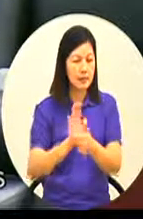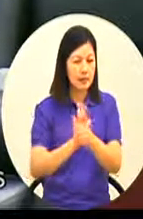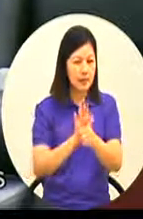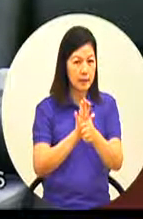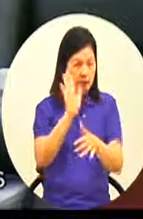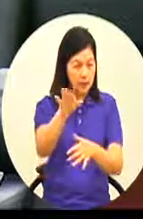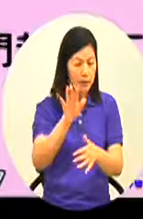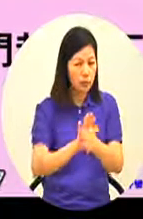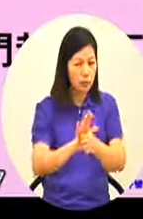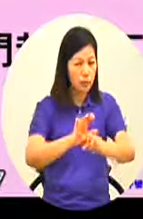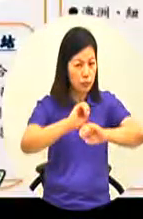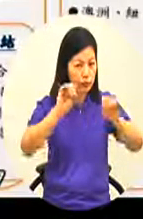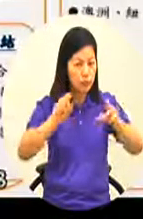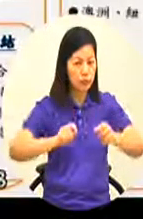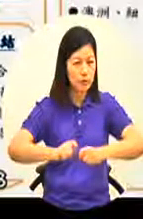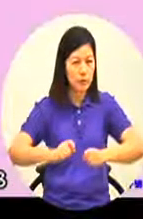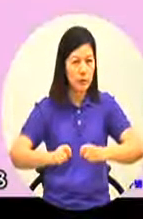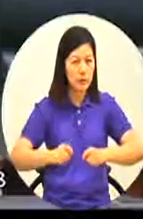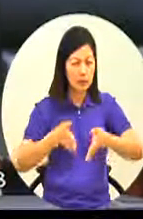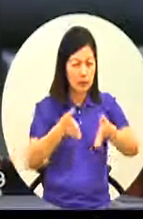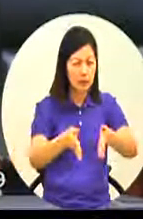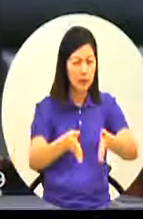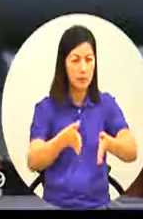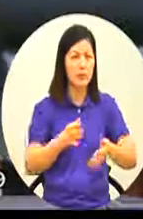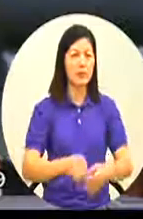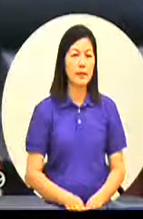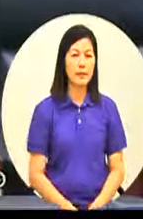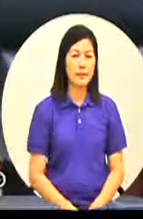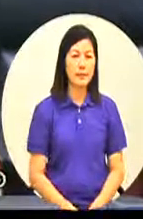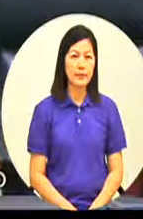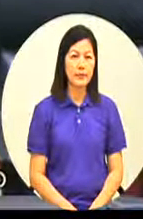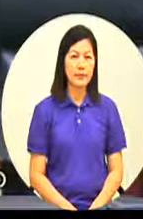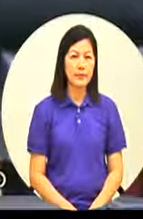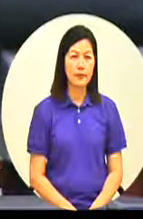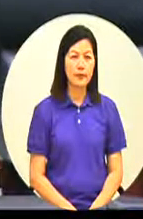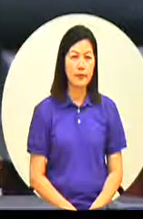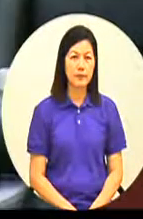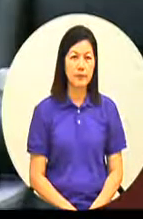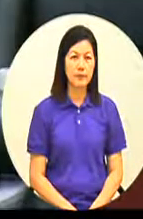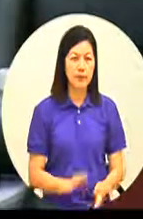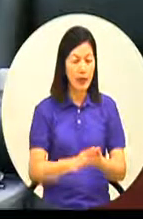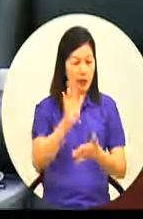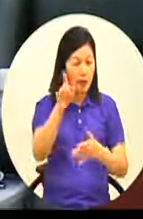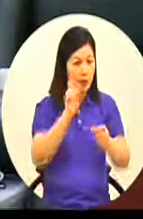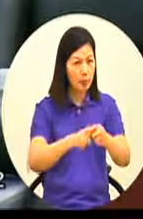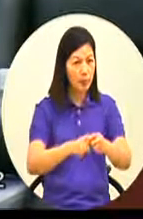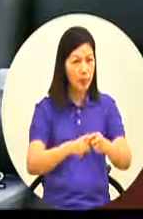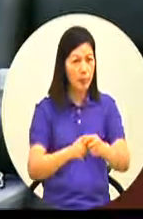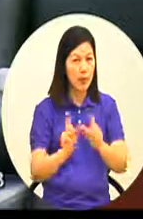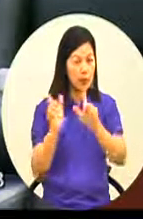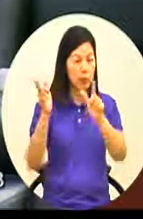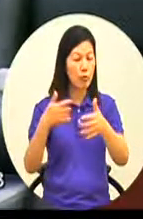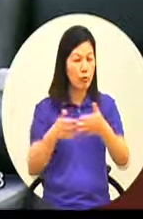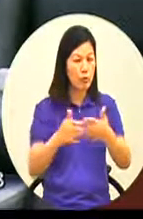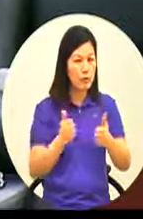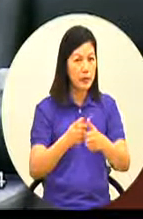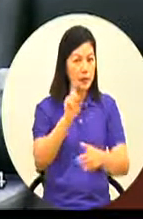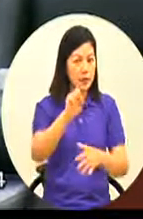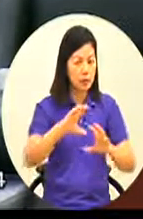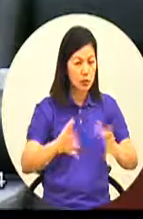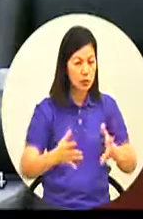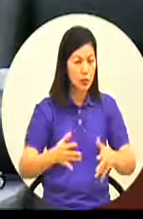的方向哦。那就是未来目标就是东协十国嘛，还有南